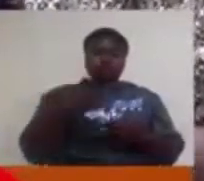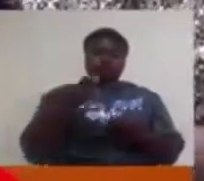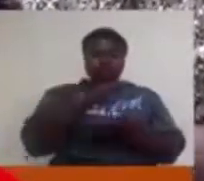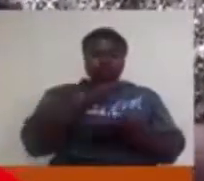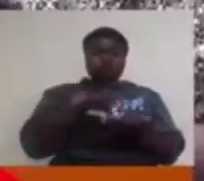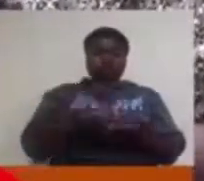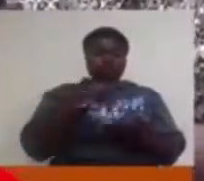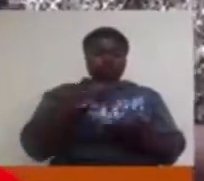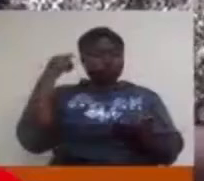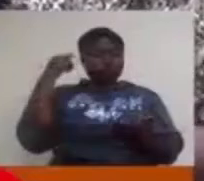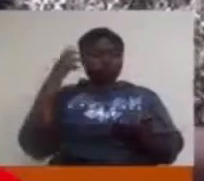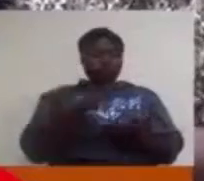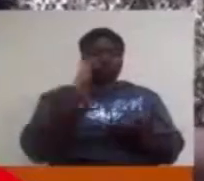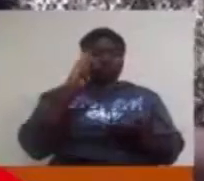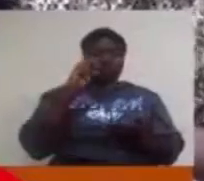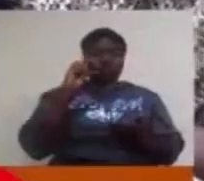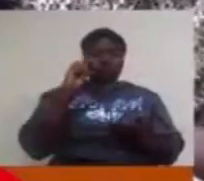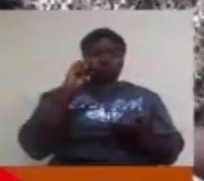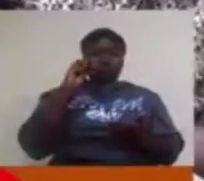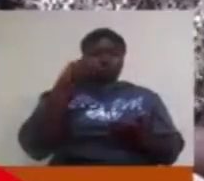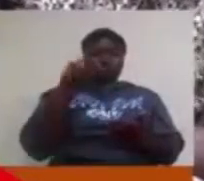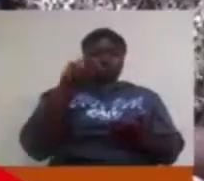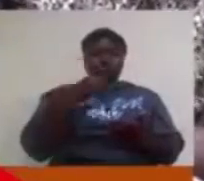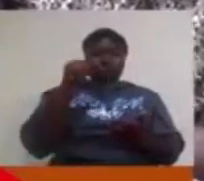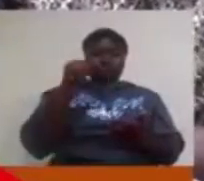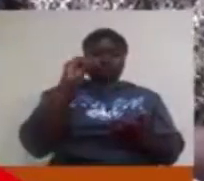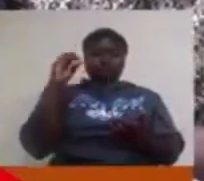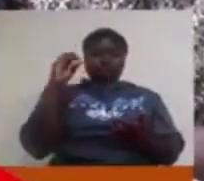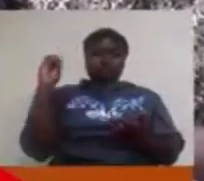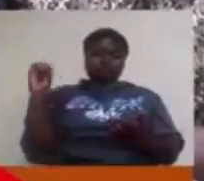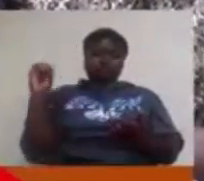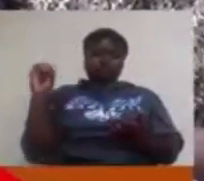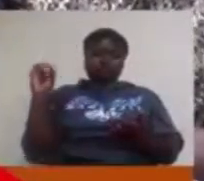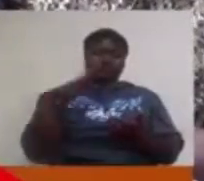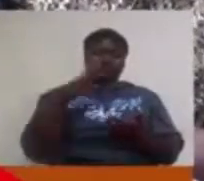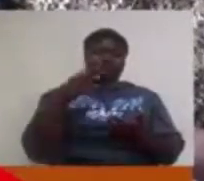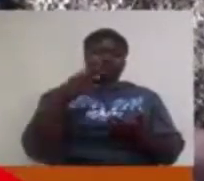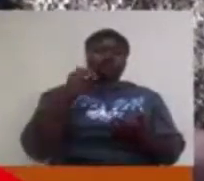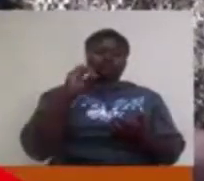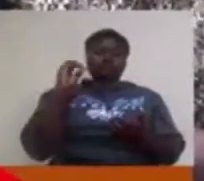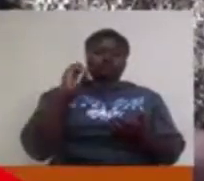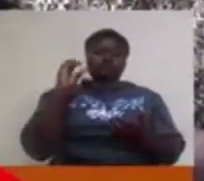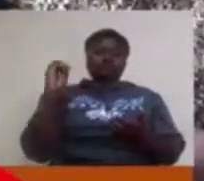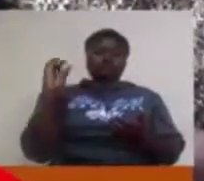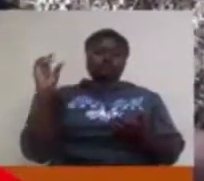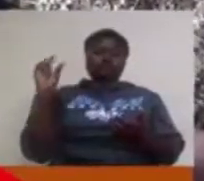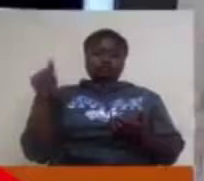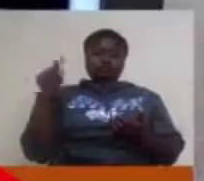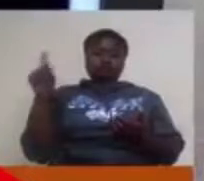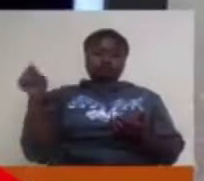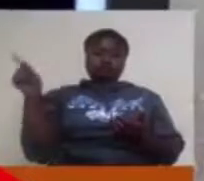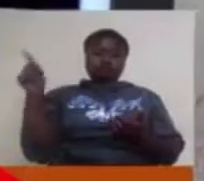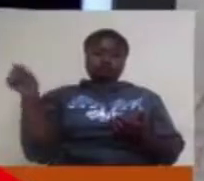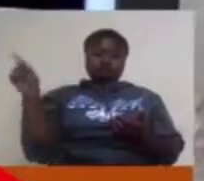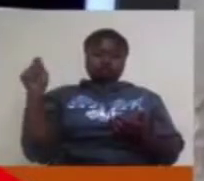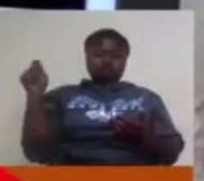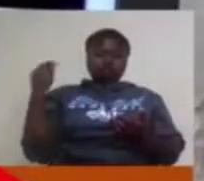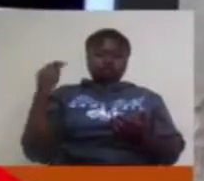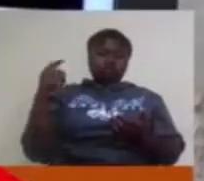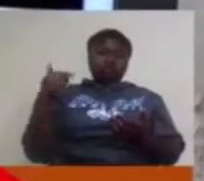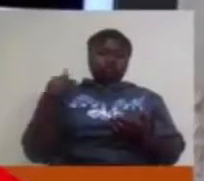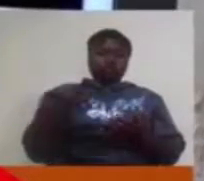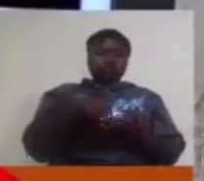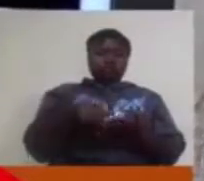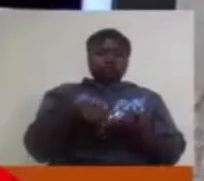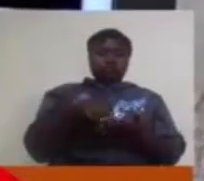dhamana ya shilingi 500,000 vile alikuwa amepewa na hakimu Lilia Narika. So the court has